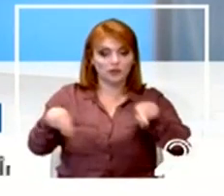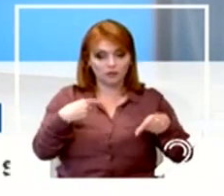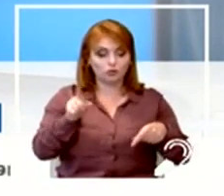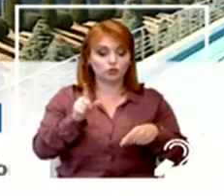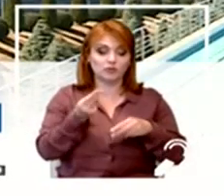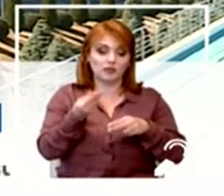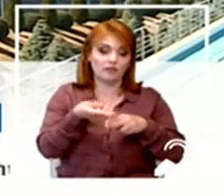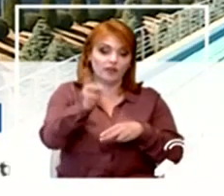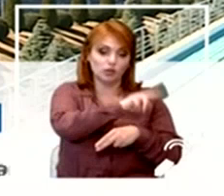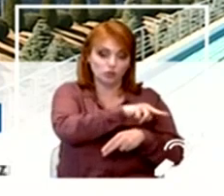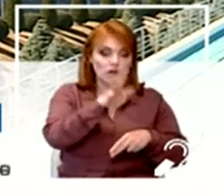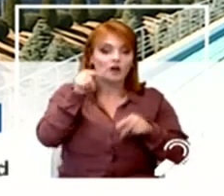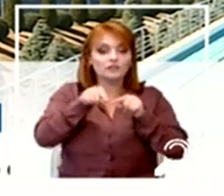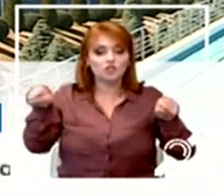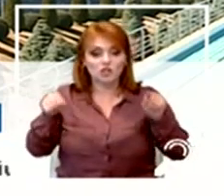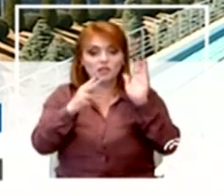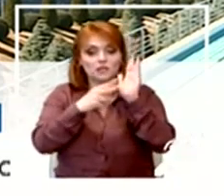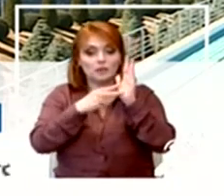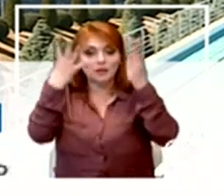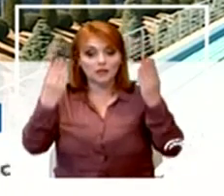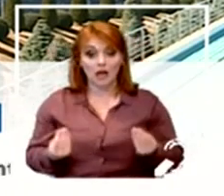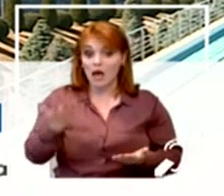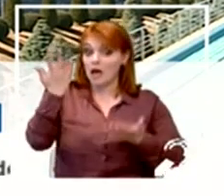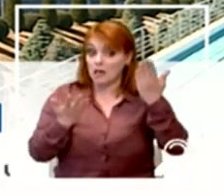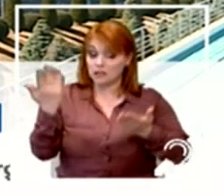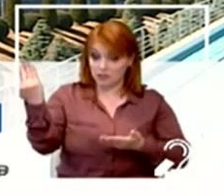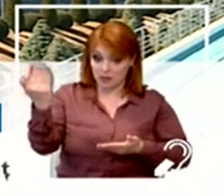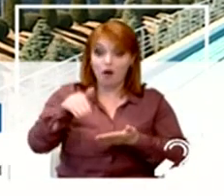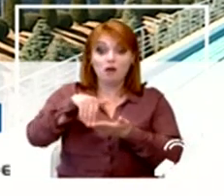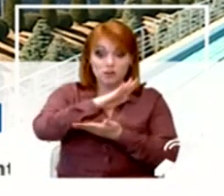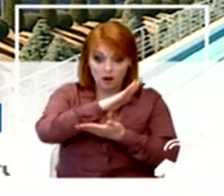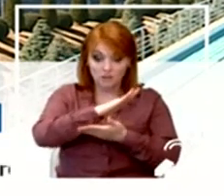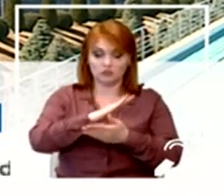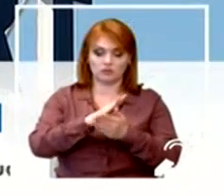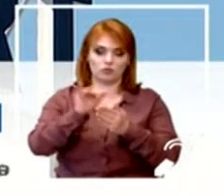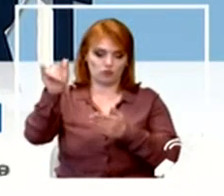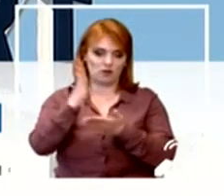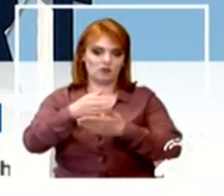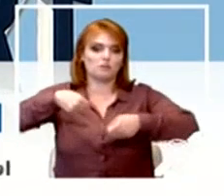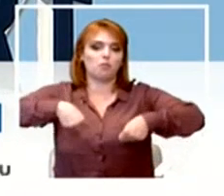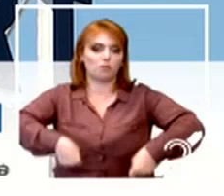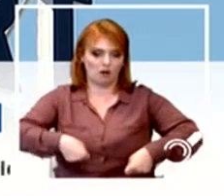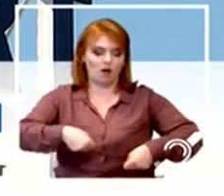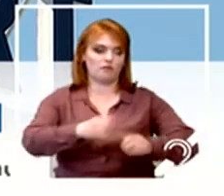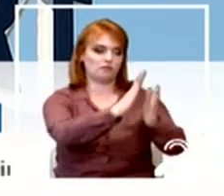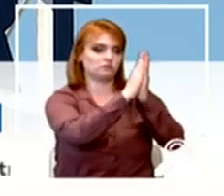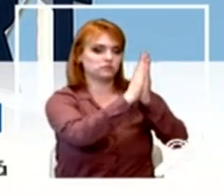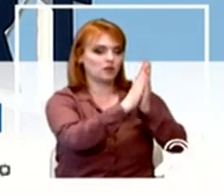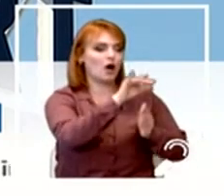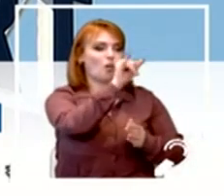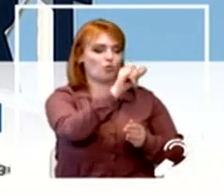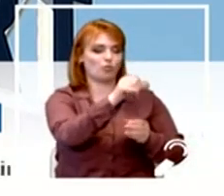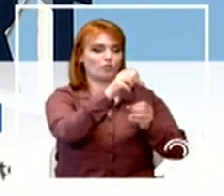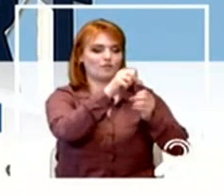în care întâmpină dificultăți sau li se refuză restituirea costurilor, ei sunt îndemnați să ceară ajutorul autorității aeronautice